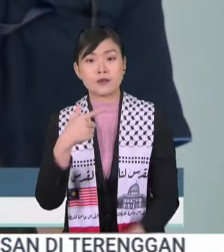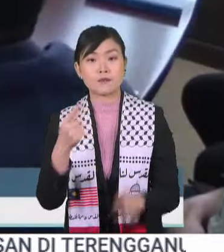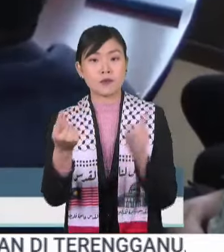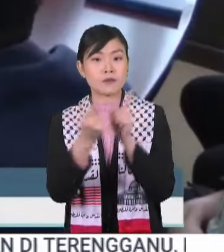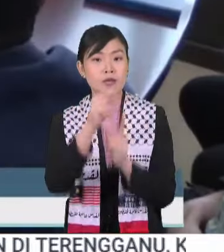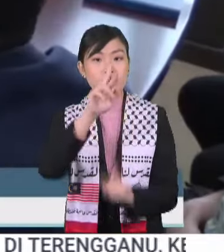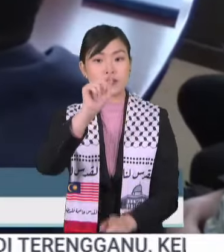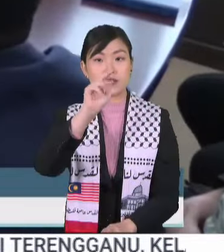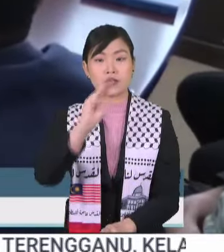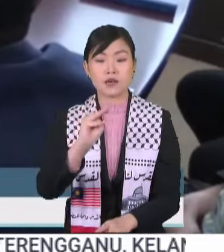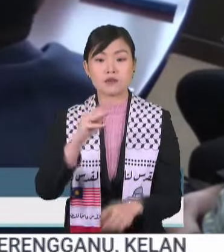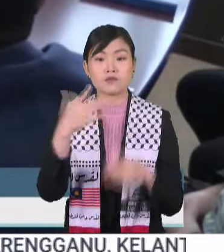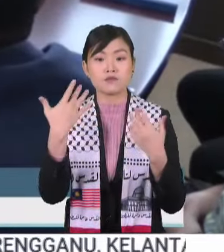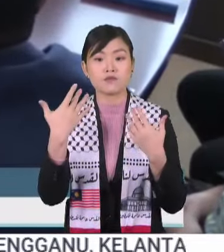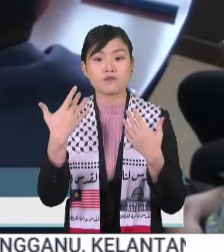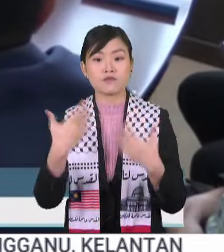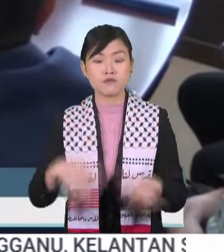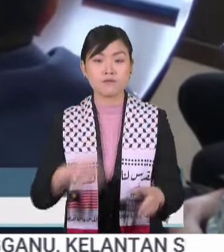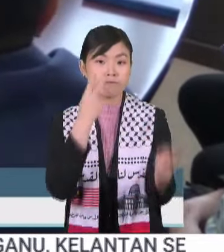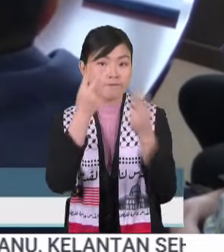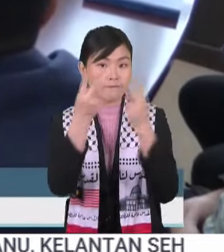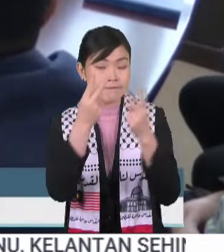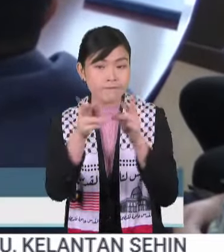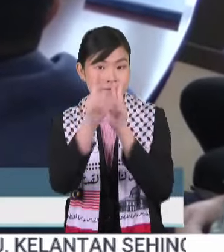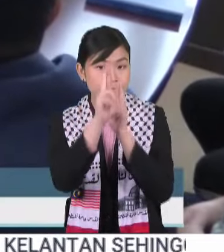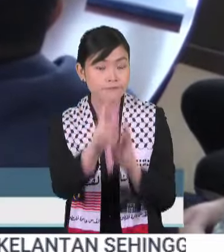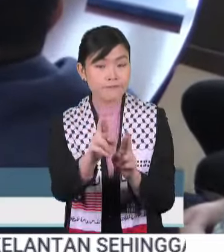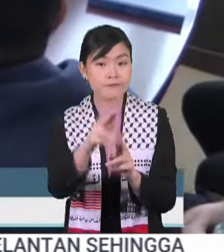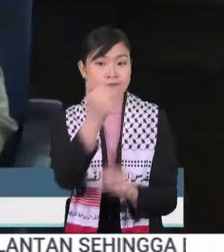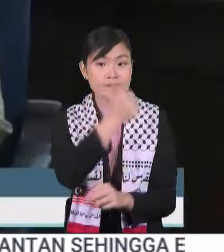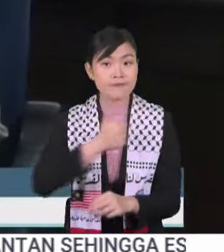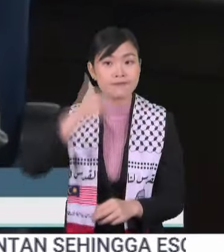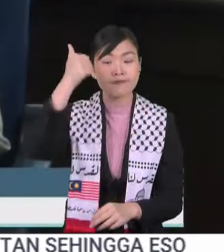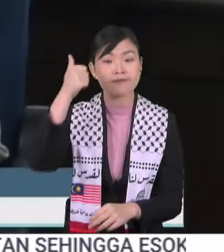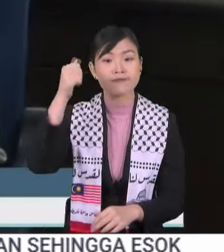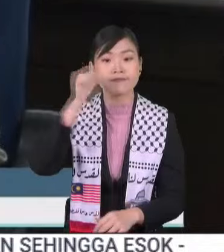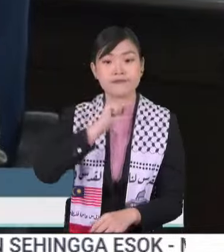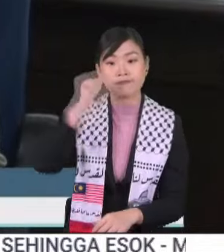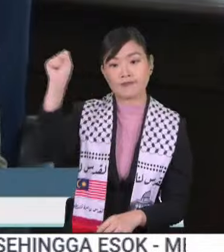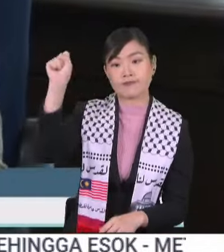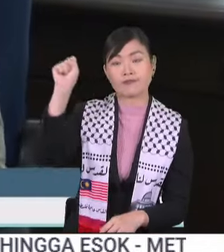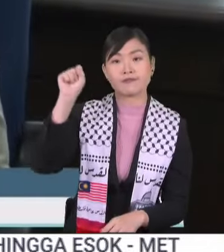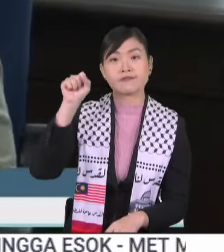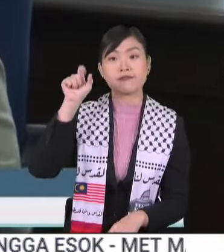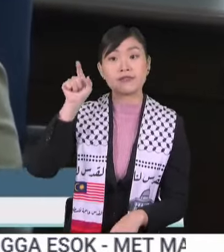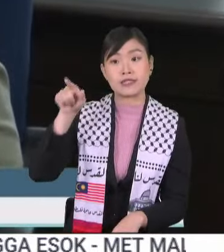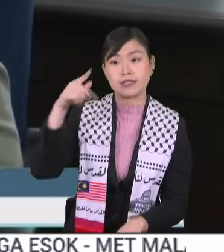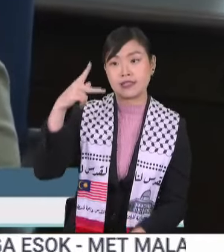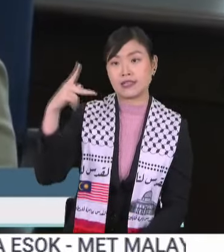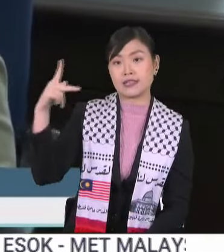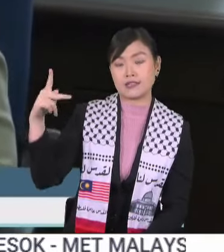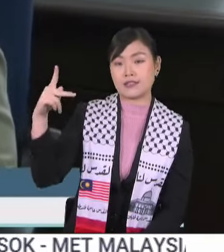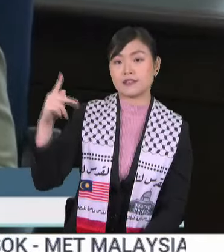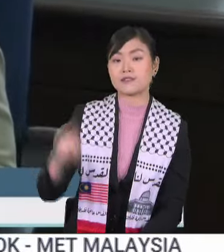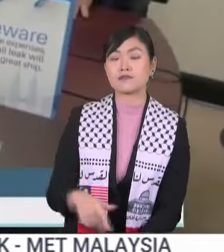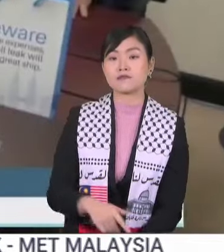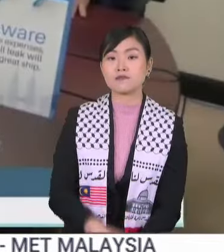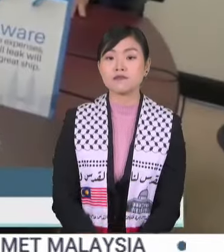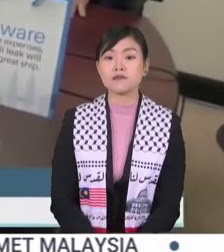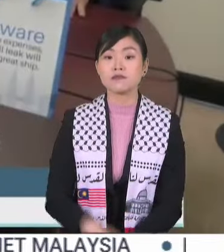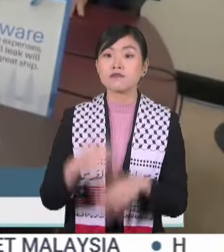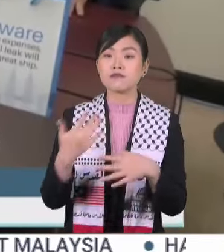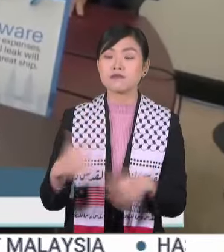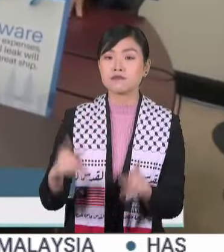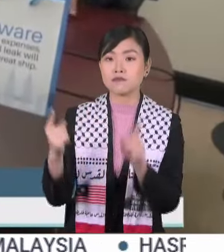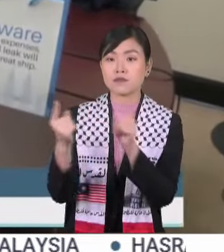RTM selepas mengadakan kunjungan hormat terhadap pengarah penyiaran Sabah Salma Hashim di Kota Kinabalu sejak ditubuhkan